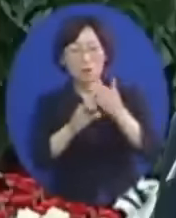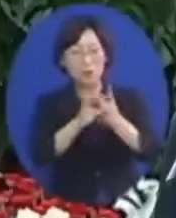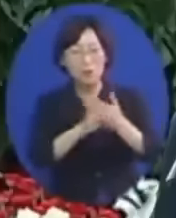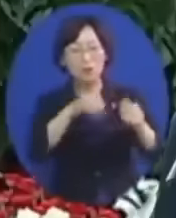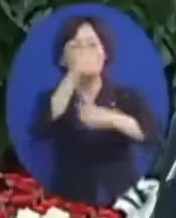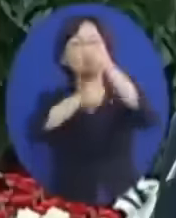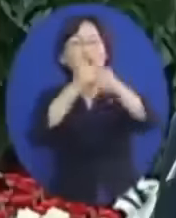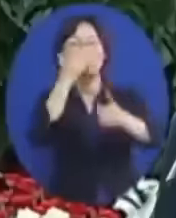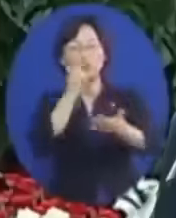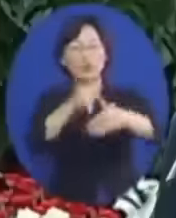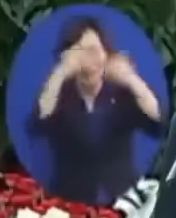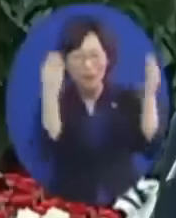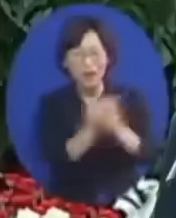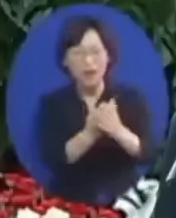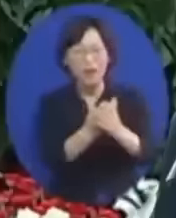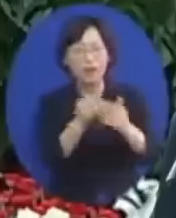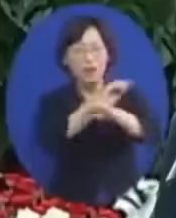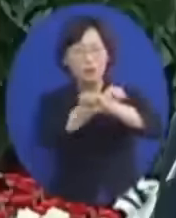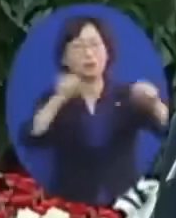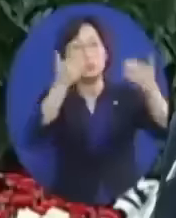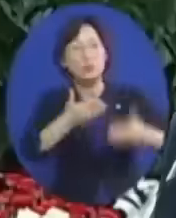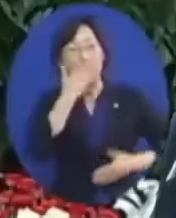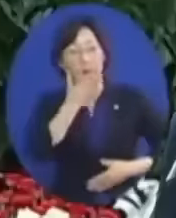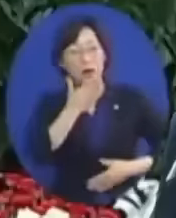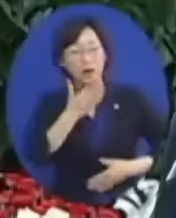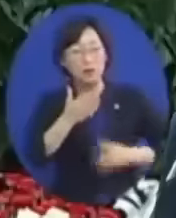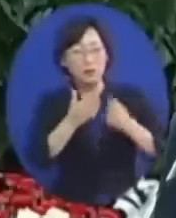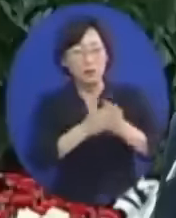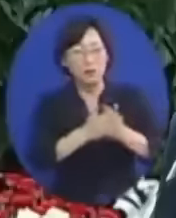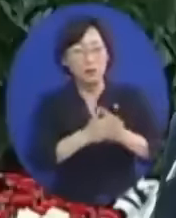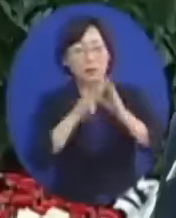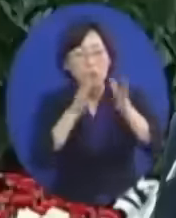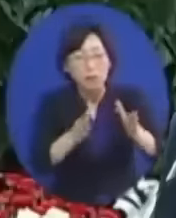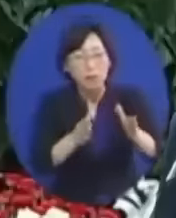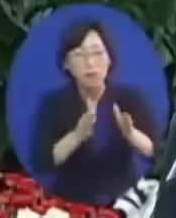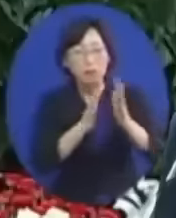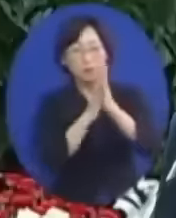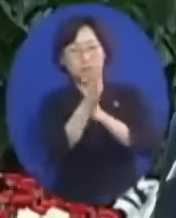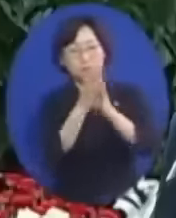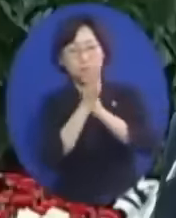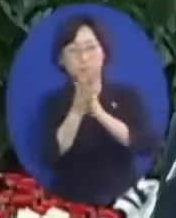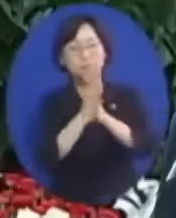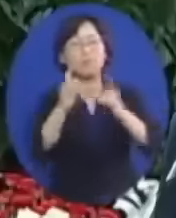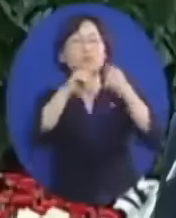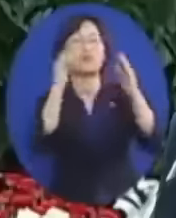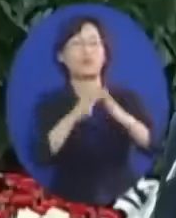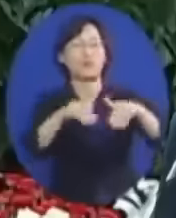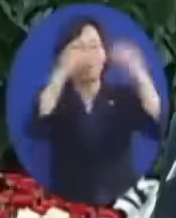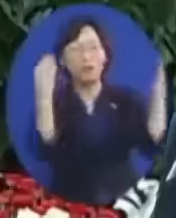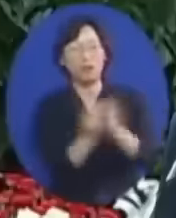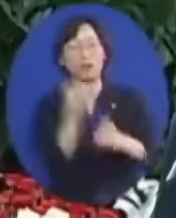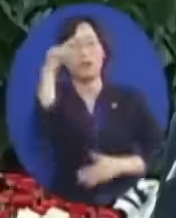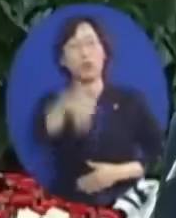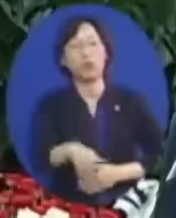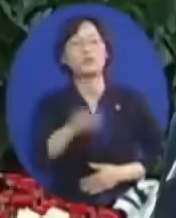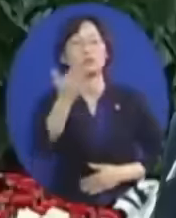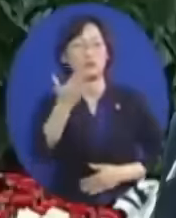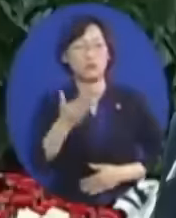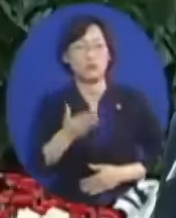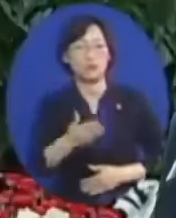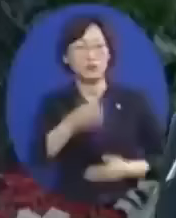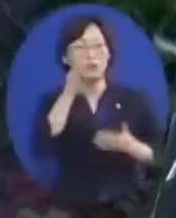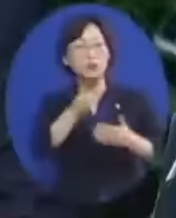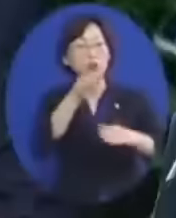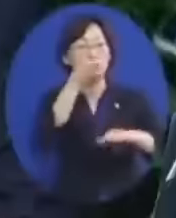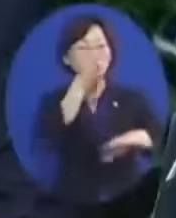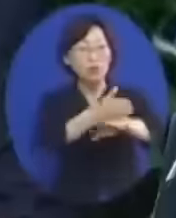했습니다. 그러자 많은 사람들이 줄지어 면죄부를 샀고 교회는 극도로 타락해지고 마는 것입니다. 돈